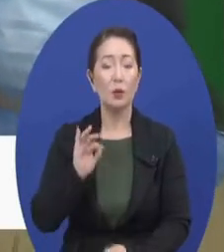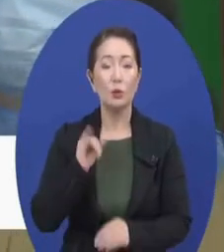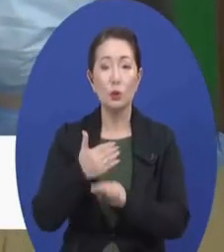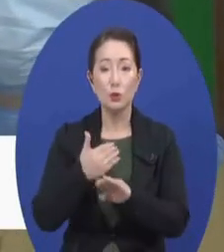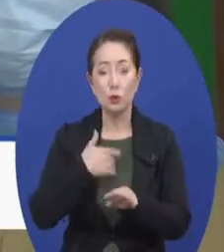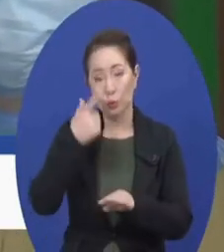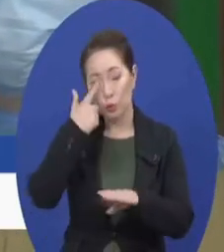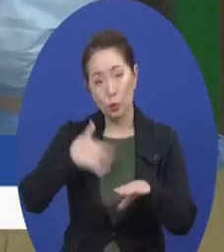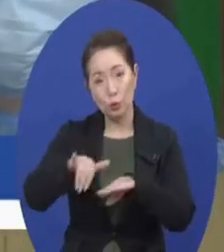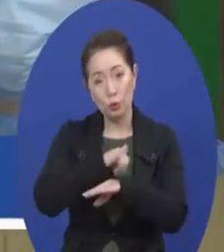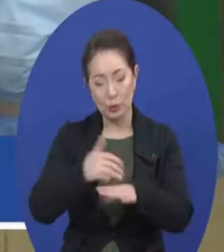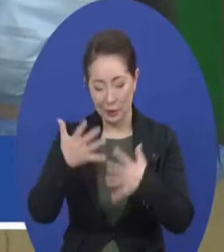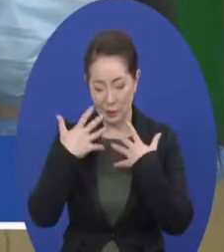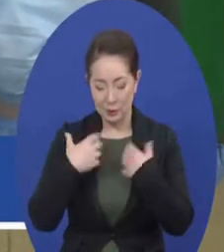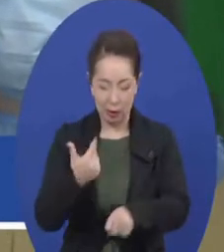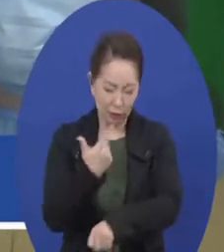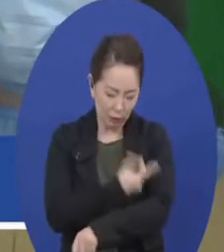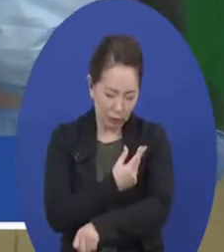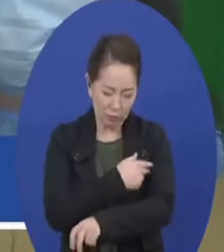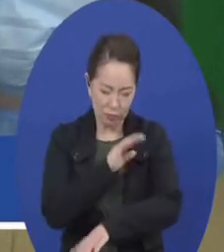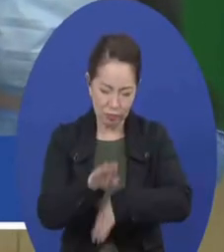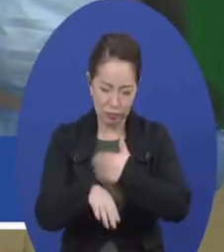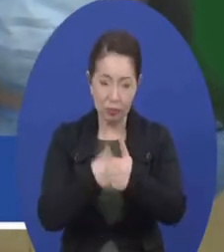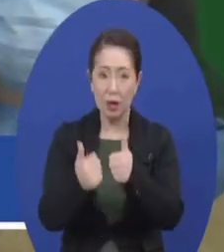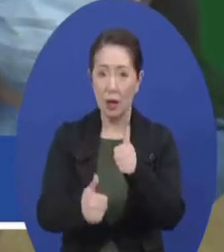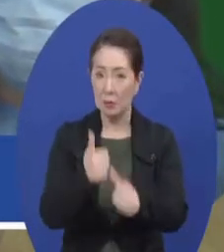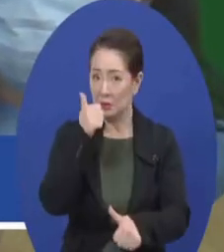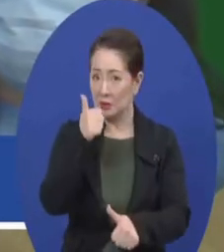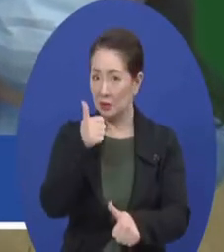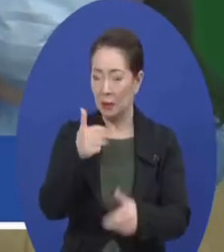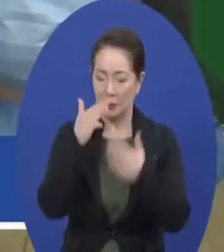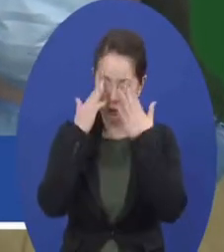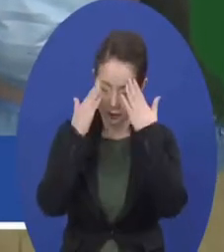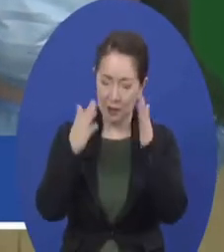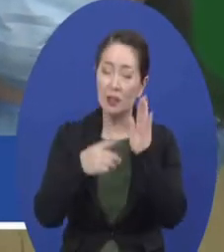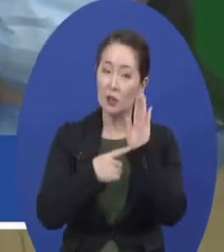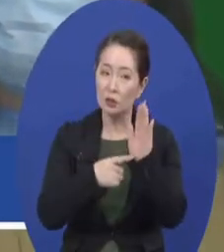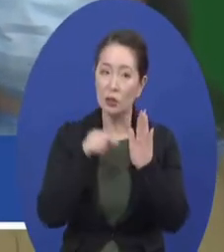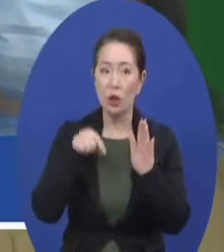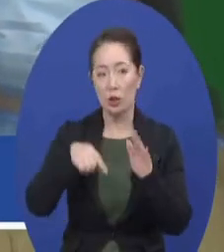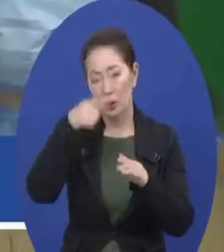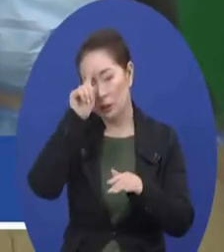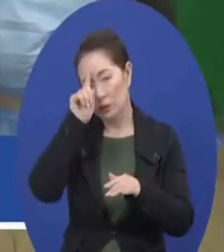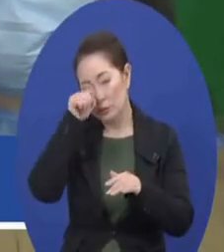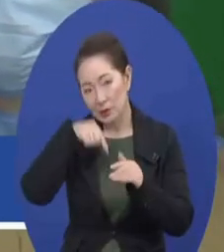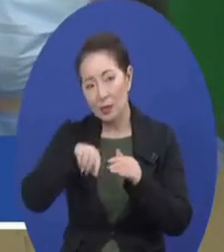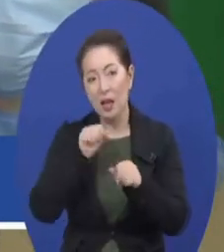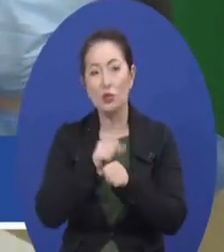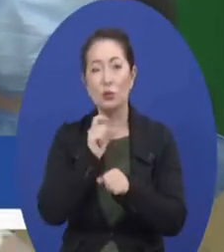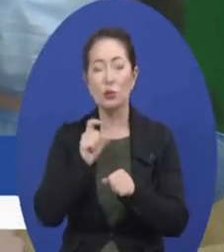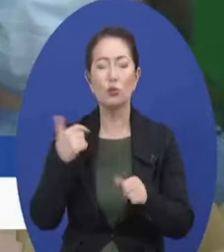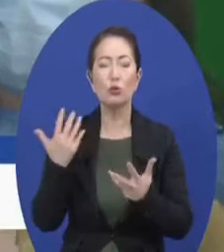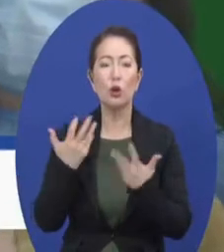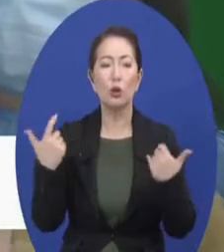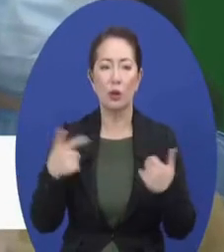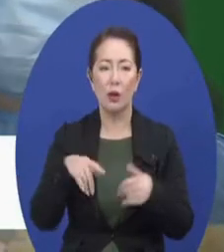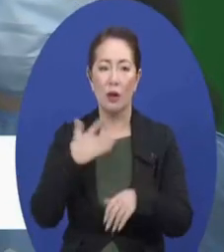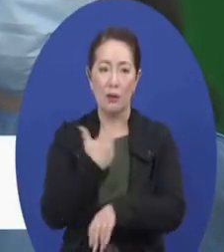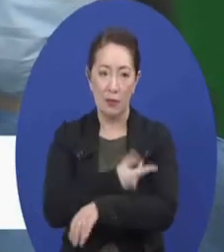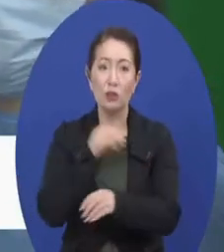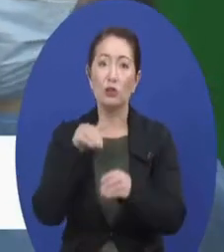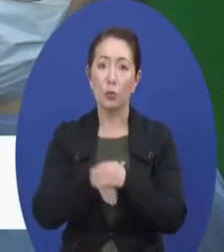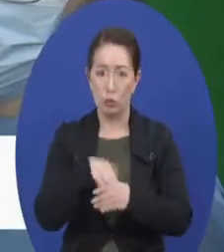Юун төрөнд Монгол улс дархлаажуулалтыг амжилттай үргэлжлүүлж байгааг талархал илэрхийлье. Өнөөдрийн байдлаар эрүүл мэндийн салбарын ажлагчдын ихэнх нь вакцинтай хамрагдаад